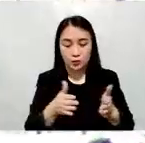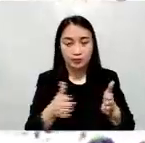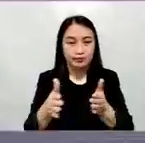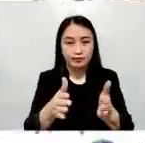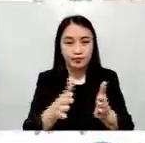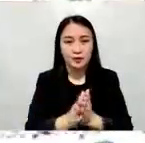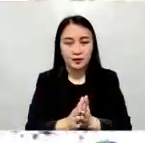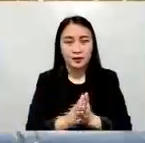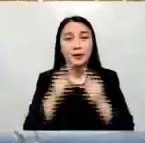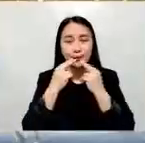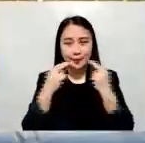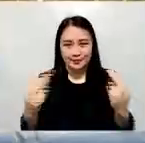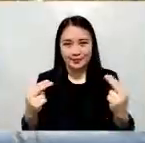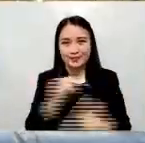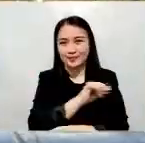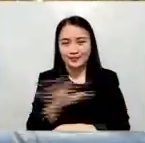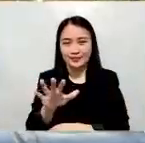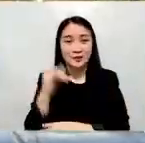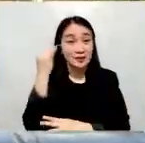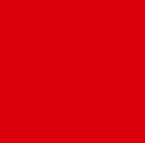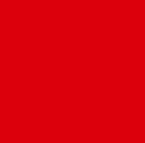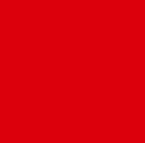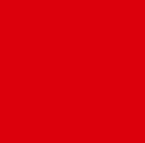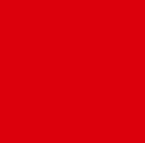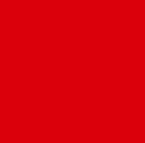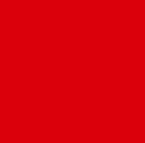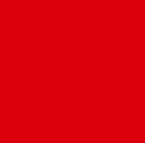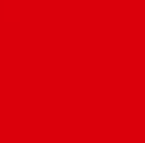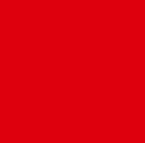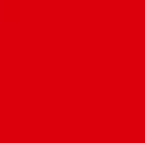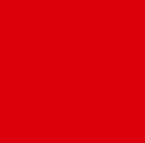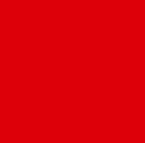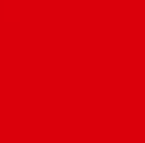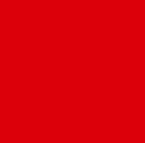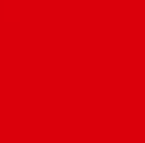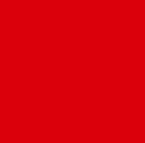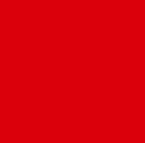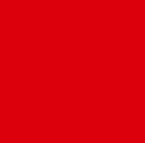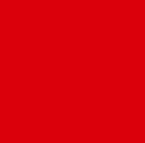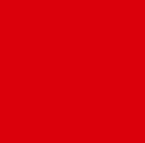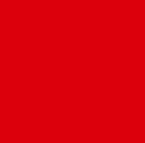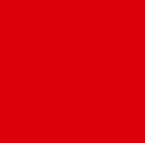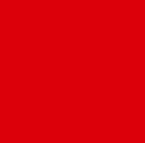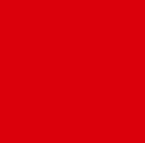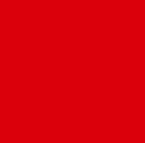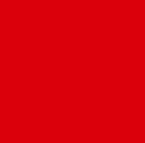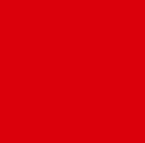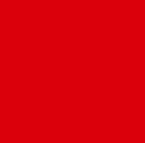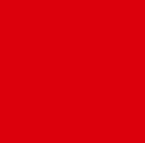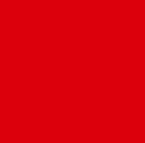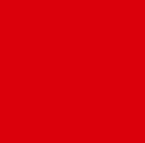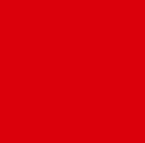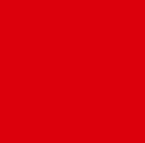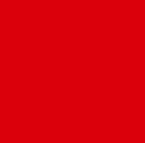Nagbabalita mula sa frontline, JC Cosico, News 5. Mga kapatid, Julius Babaw po. Iba na ang may alam at may